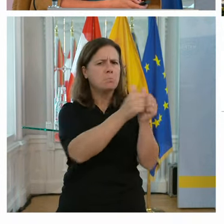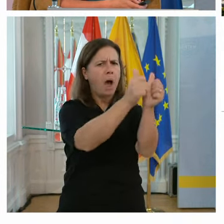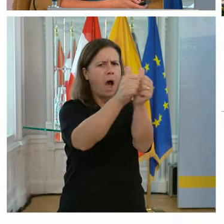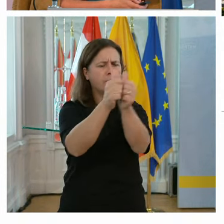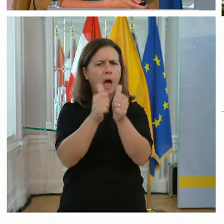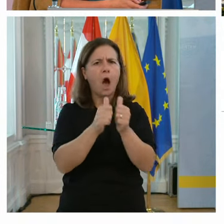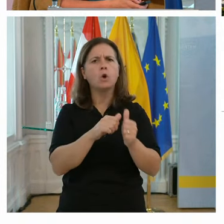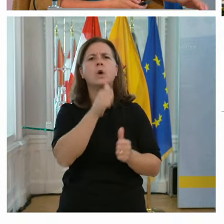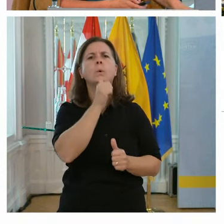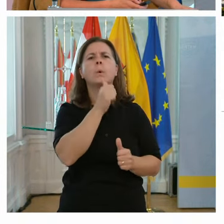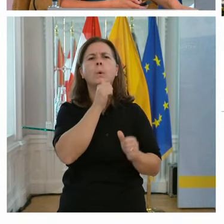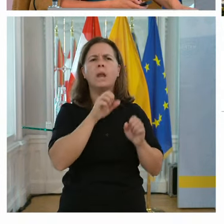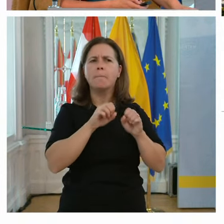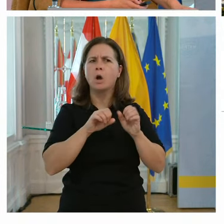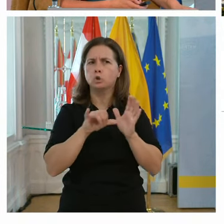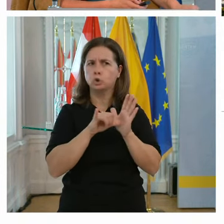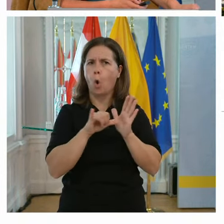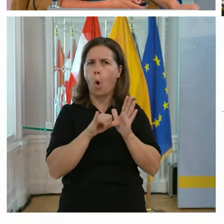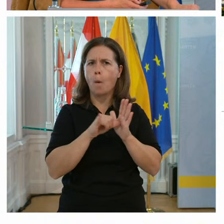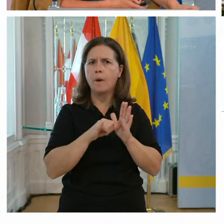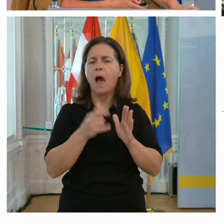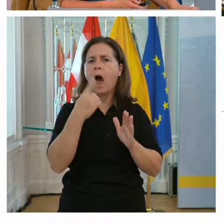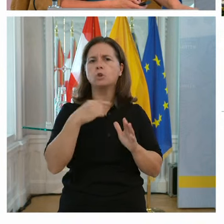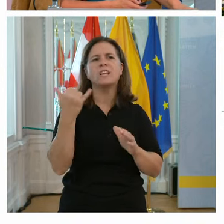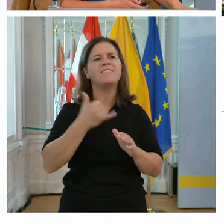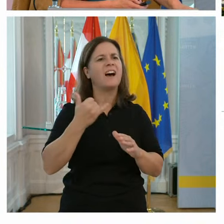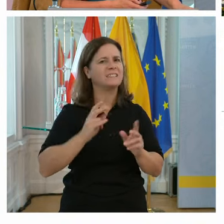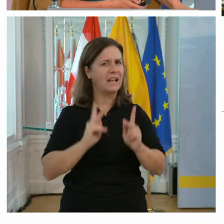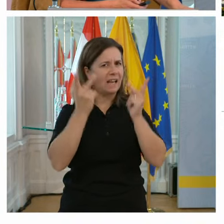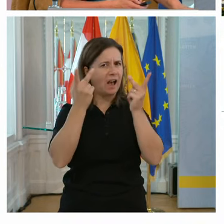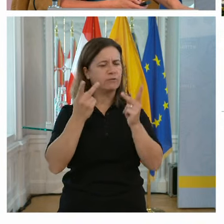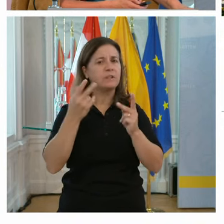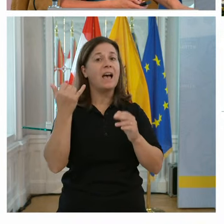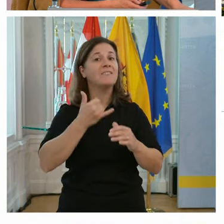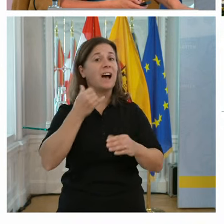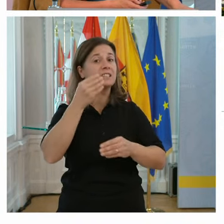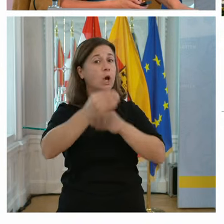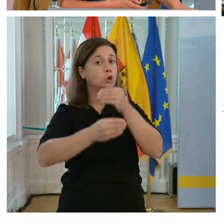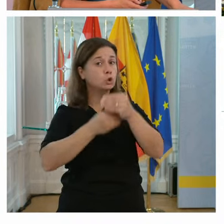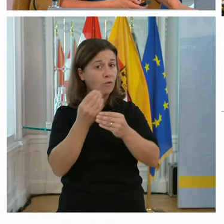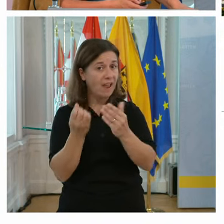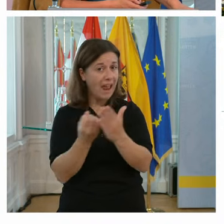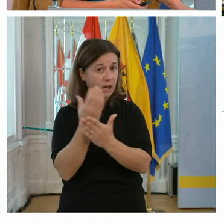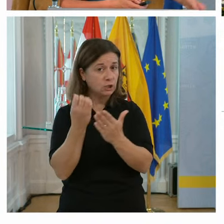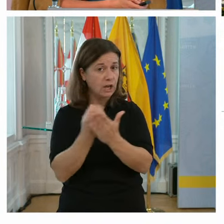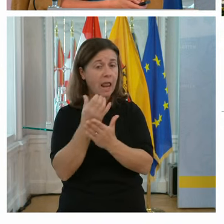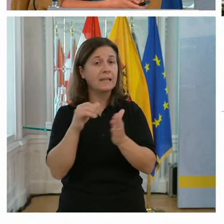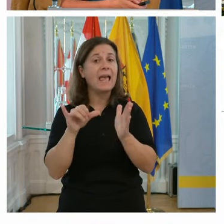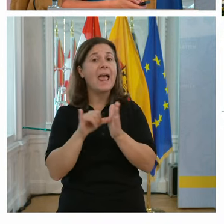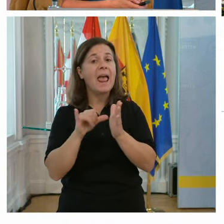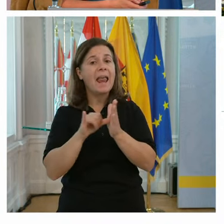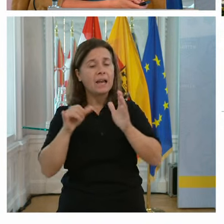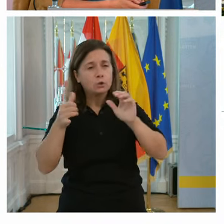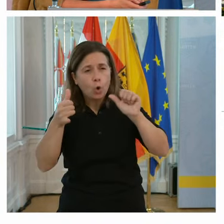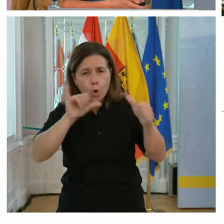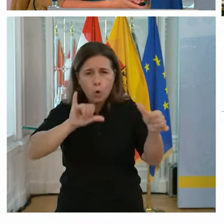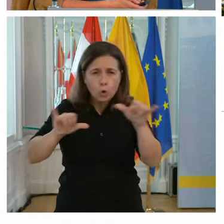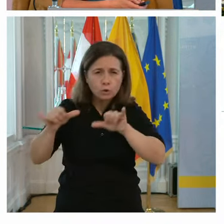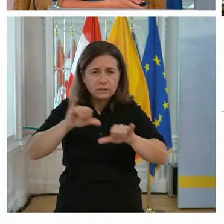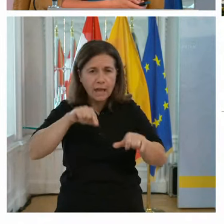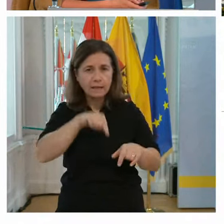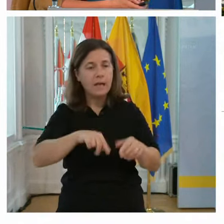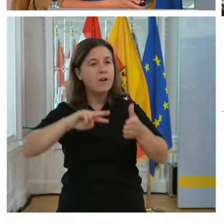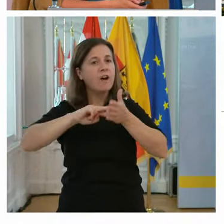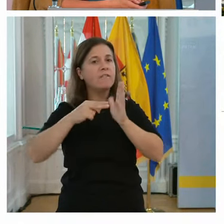aus grünem Strom, also Strom aus Wasserkraft, Wasserstoff herzustellen durch Elektrolyse, den zu